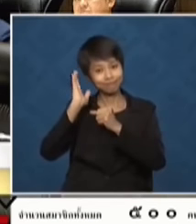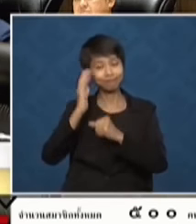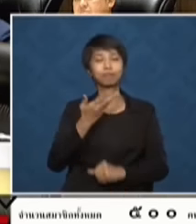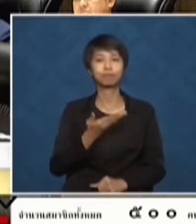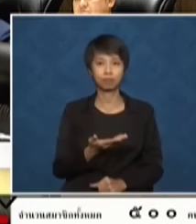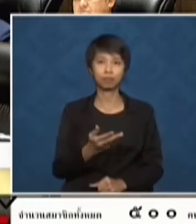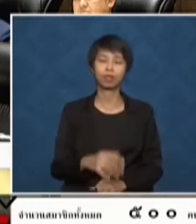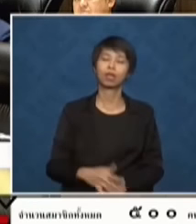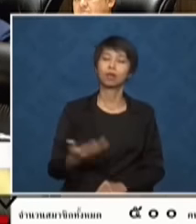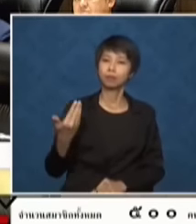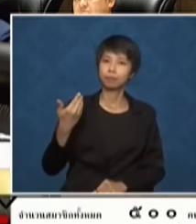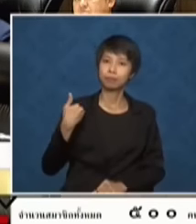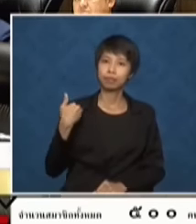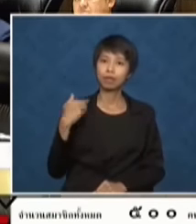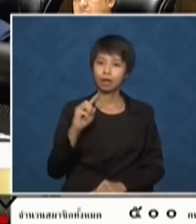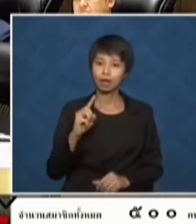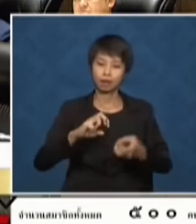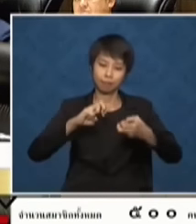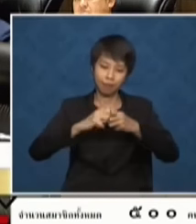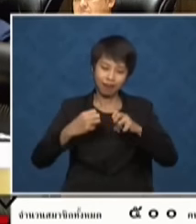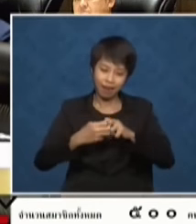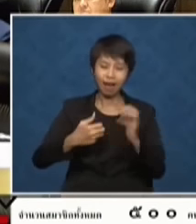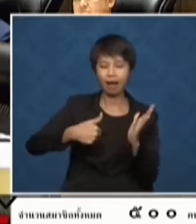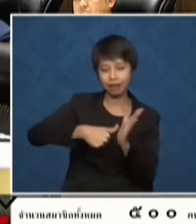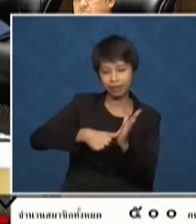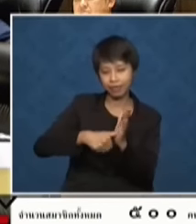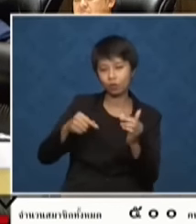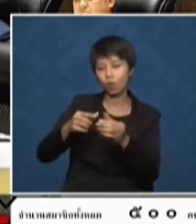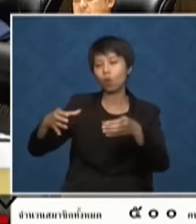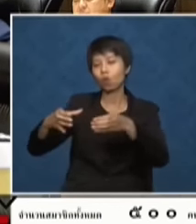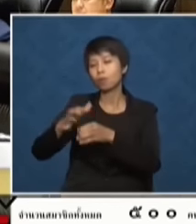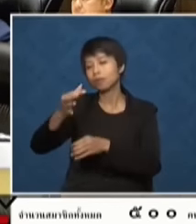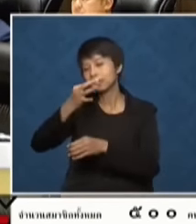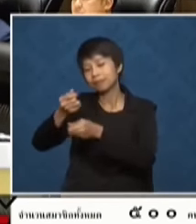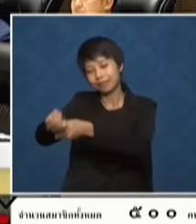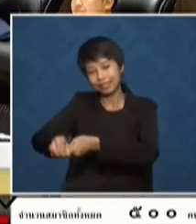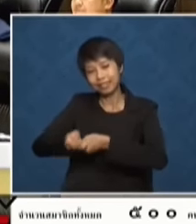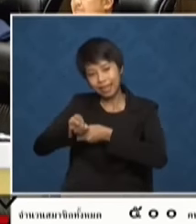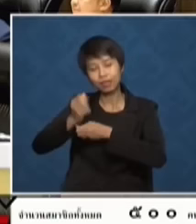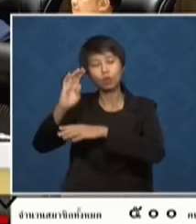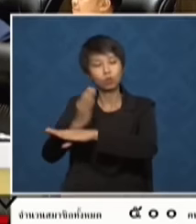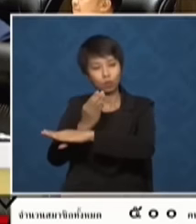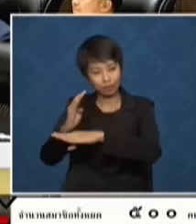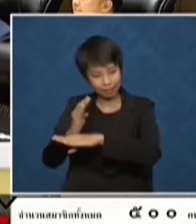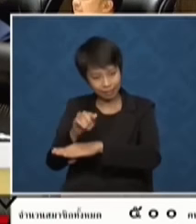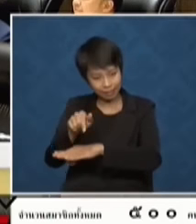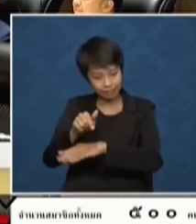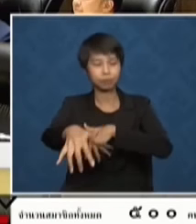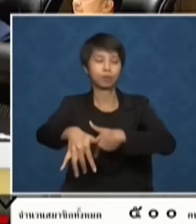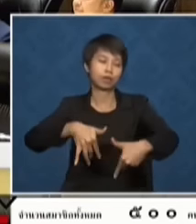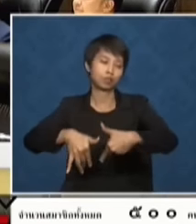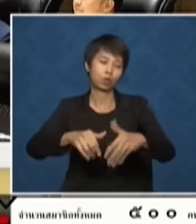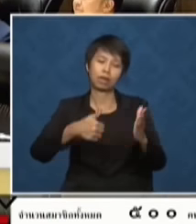แบบโอ้โหฟังแล้วมันเชือดมันเฉือนมันสอดมันคล้องประหนึ่งกลอนนะครับคุณจุรินทร์บอกว่าเนี่ยตอบหน่อยได้ไห ม น